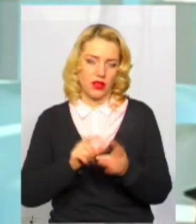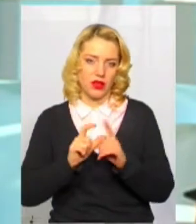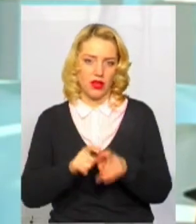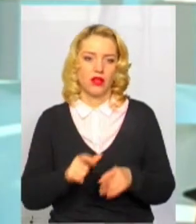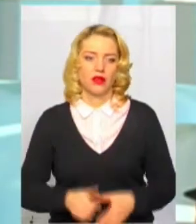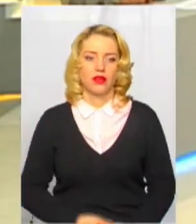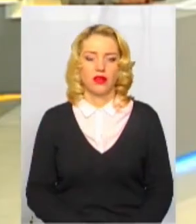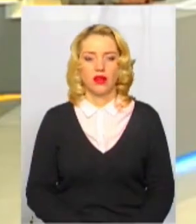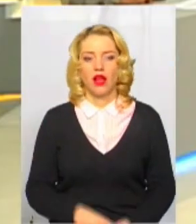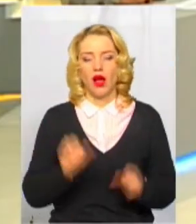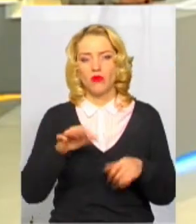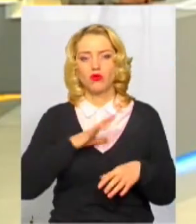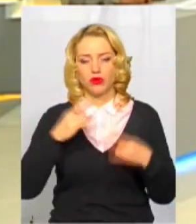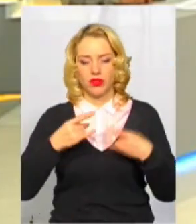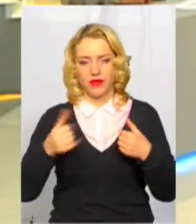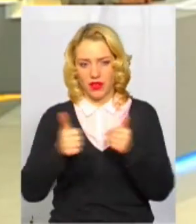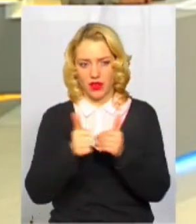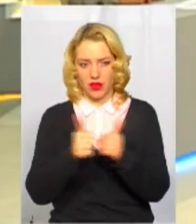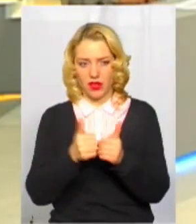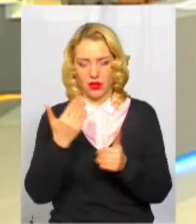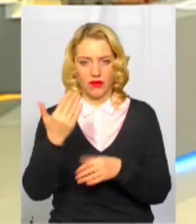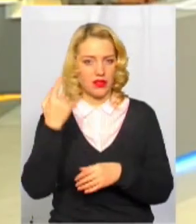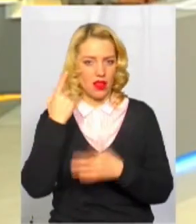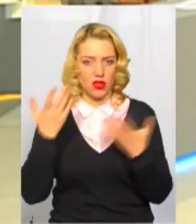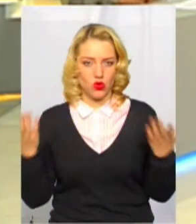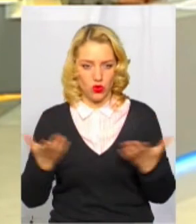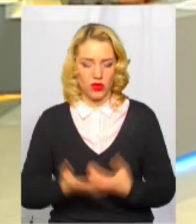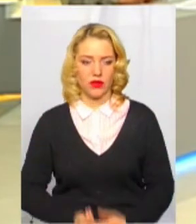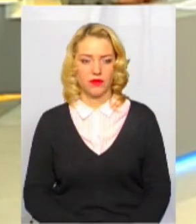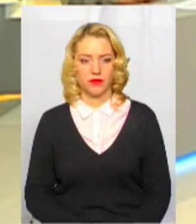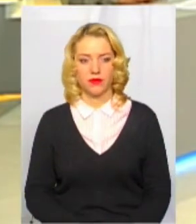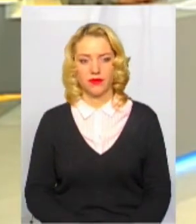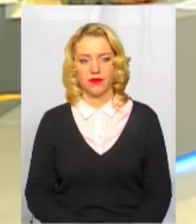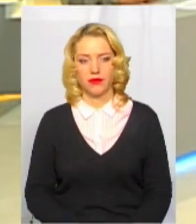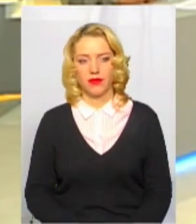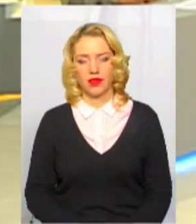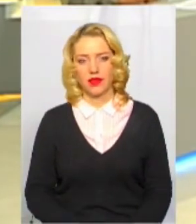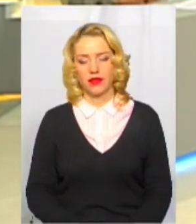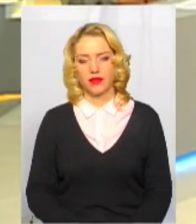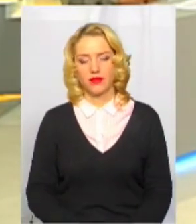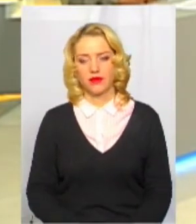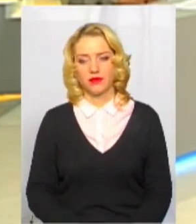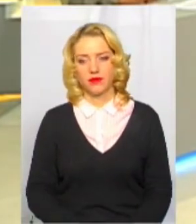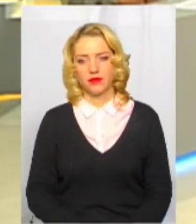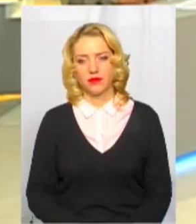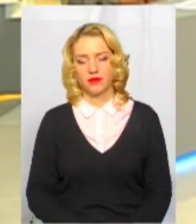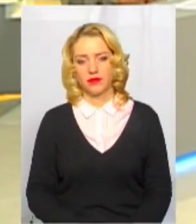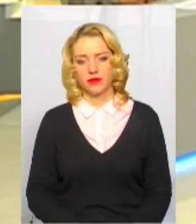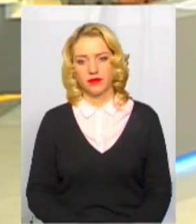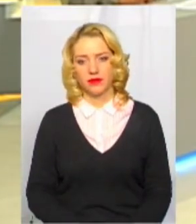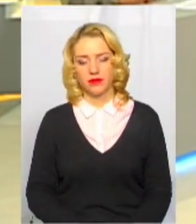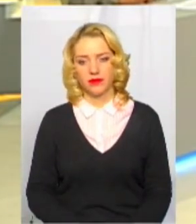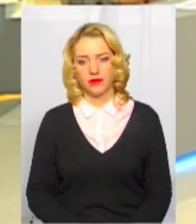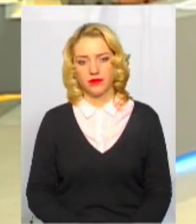відійдіть від телевізору. Або відійдіть трошки далі і ще раз. Вас не чути. Ви можете відійти і ще раз повторити питання?